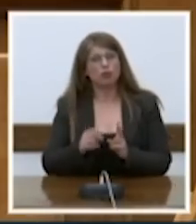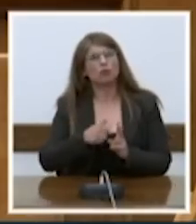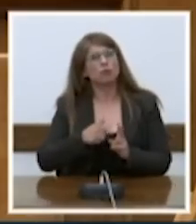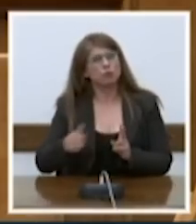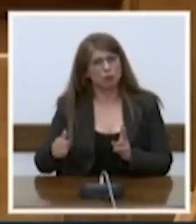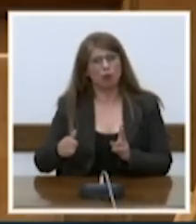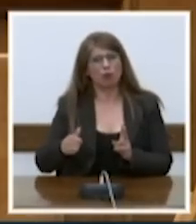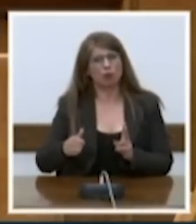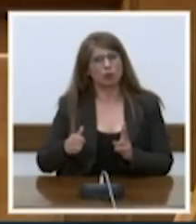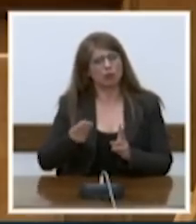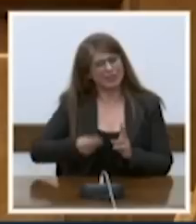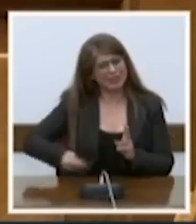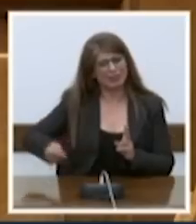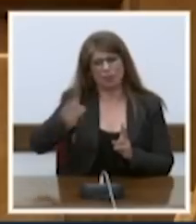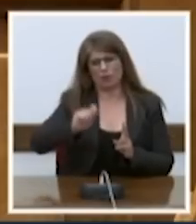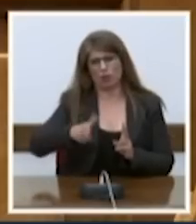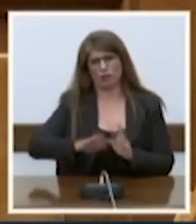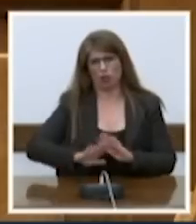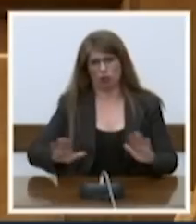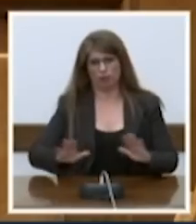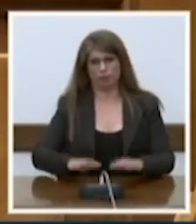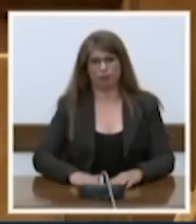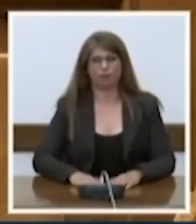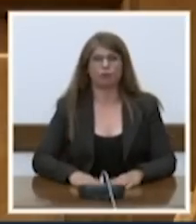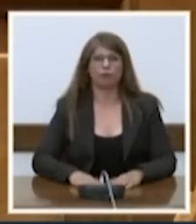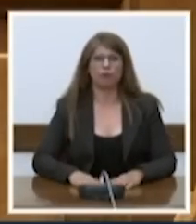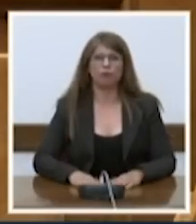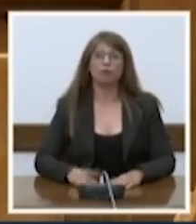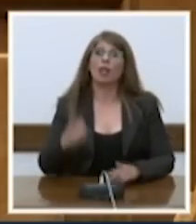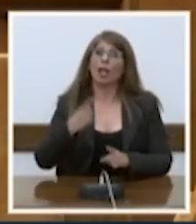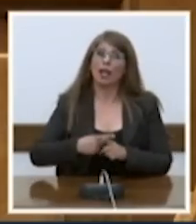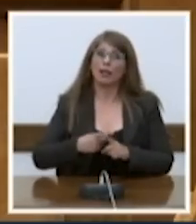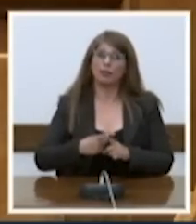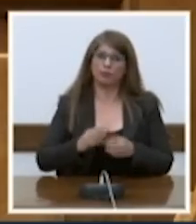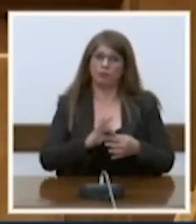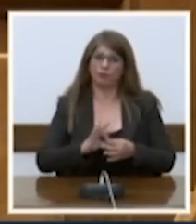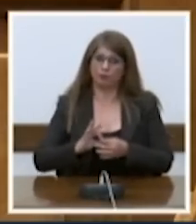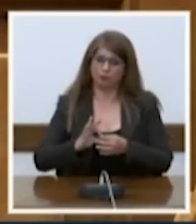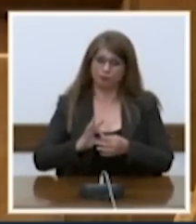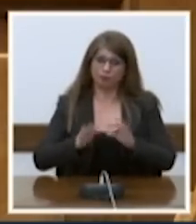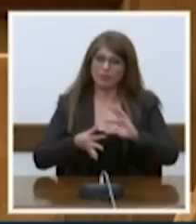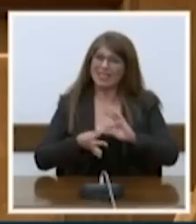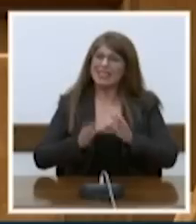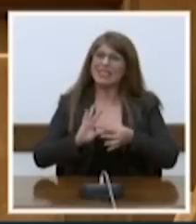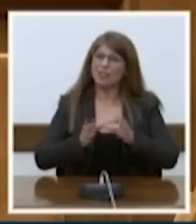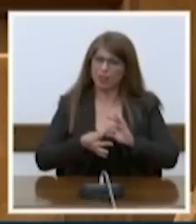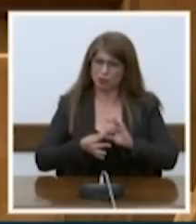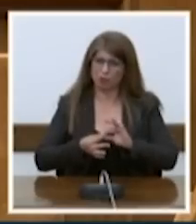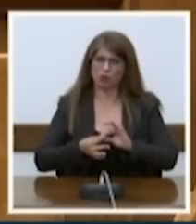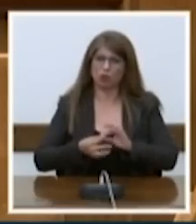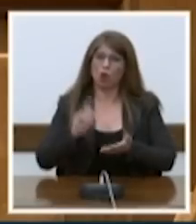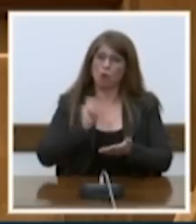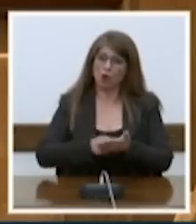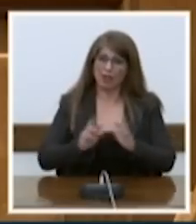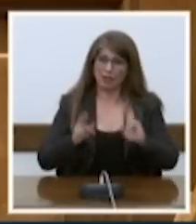στην ακραία φτώχεια. Ήδη ο Ελληνικός Σύνδεσμος Προμηθευτών Ενέργειας ζητά αυξήσεις στο